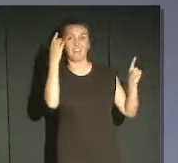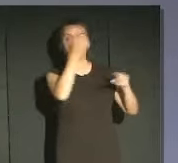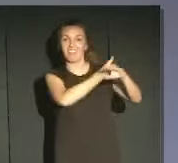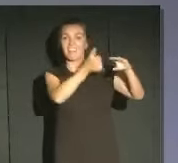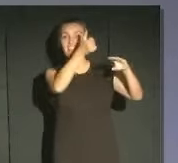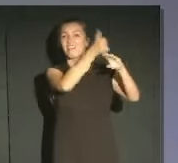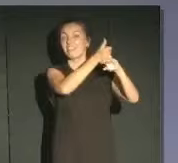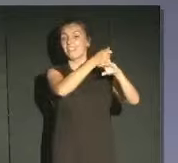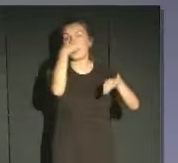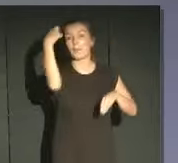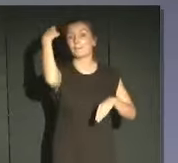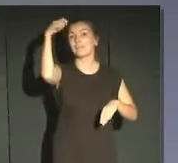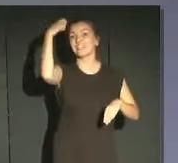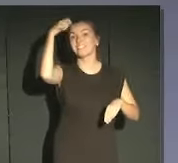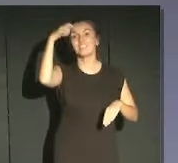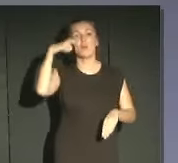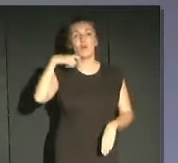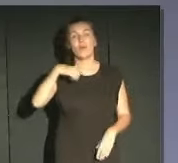française